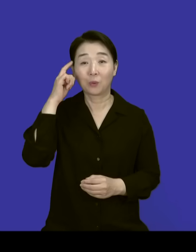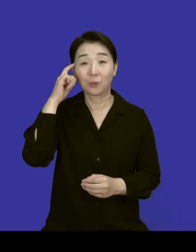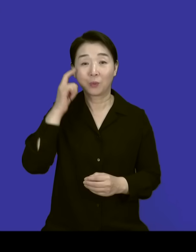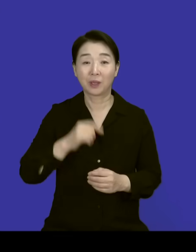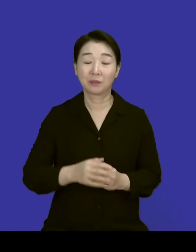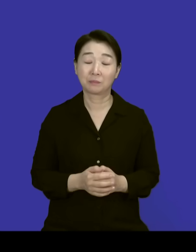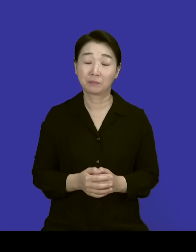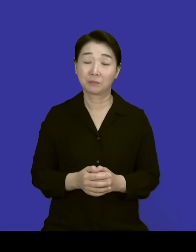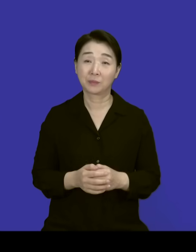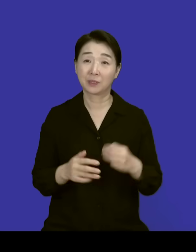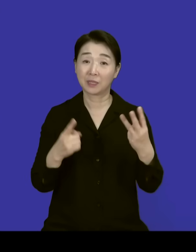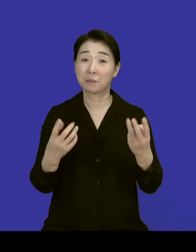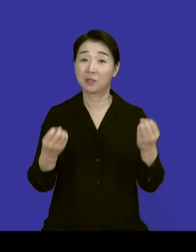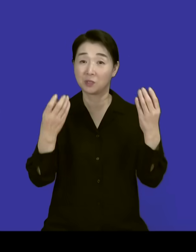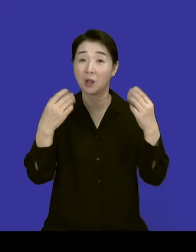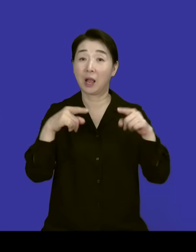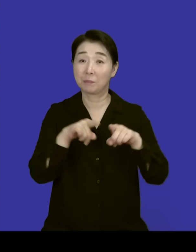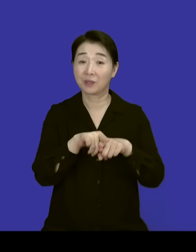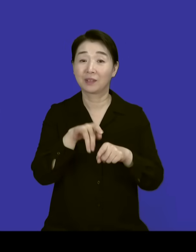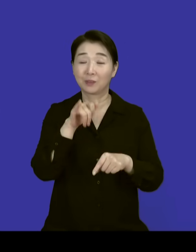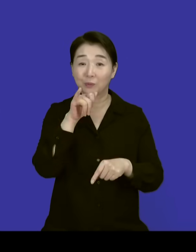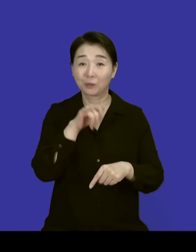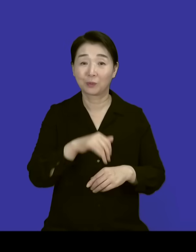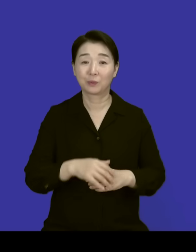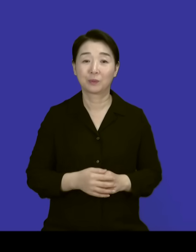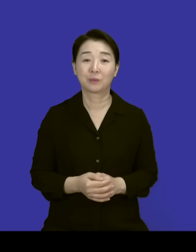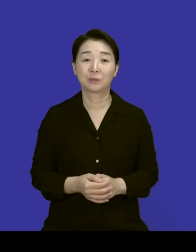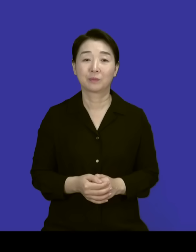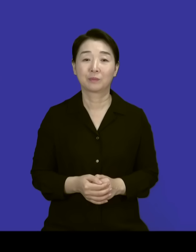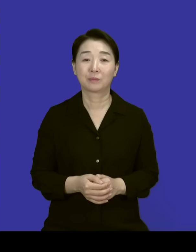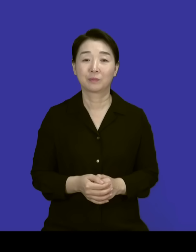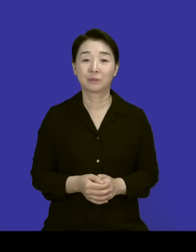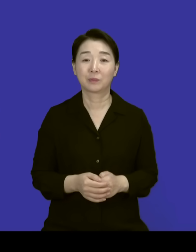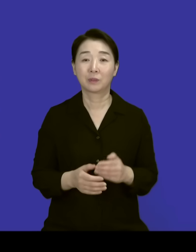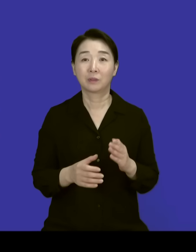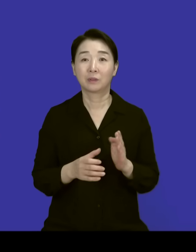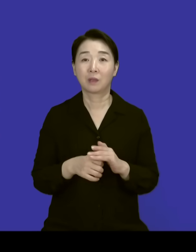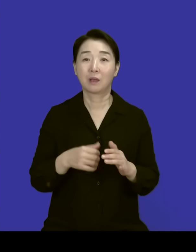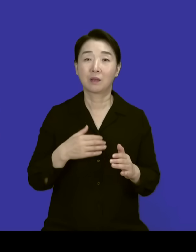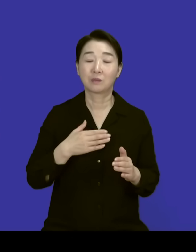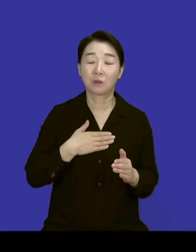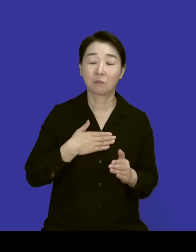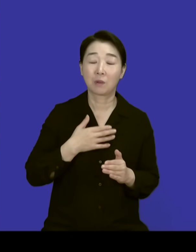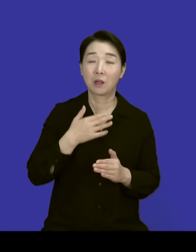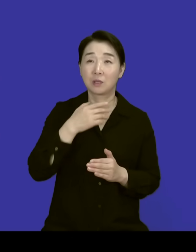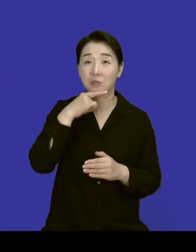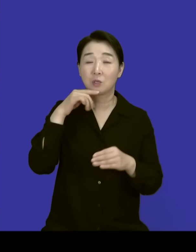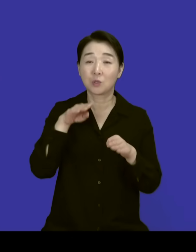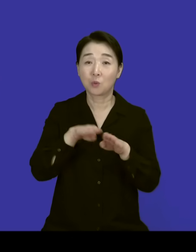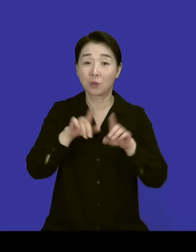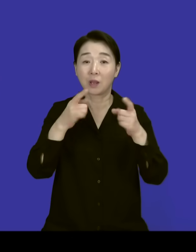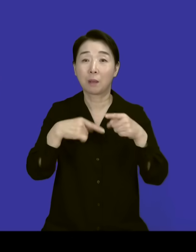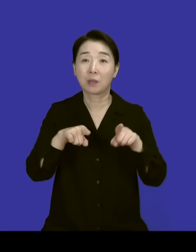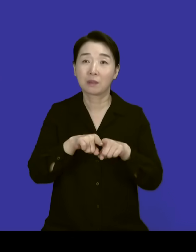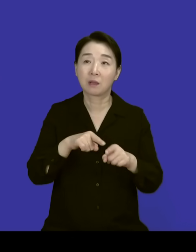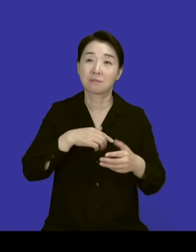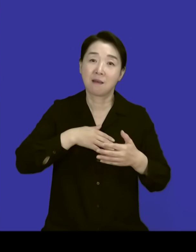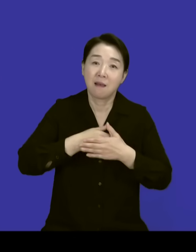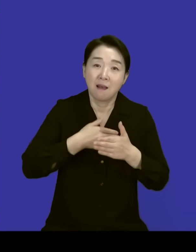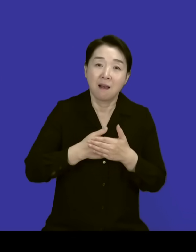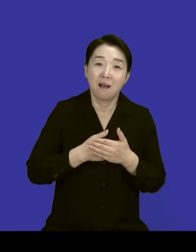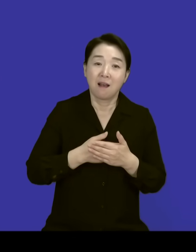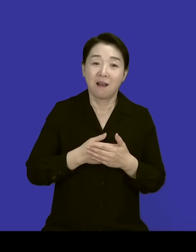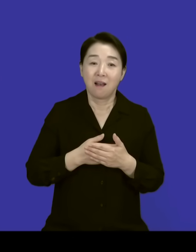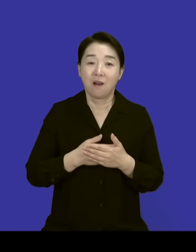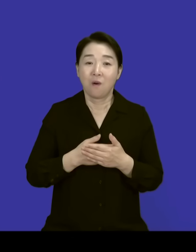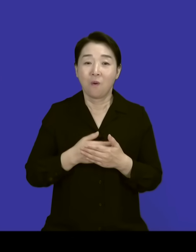그 쉬는 날 공휴일이 좀 이렇게 돼 있었는데 네. 네. 저는 그냥 미치는 줄 알았어요. 그래서 주일이랑 같이 깨었었거든요. 네네. 미치는 줄 알았어요. 하루